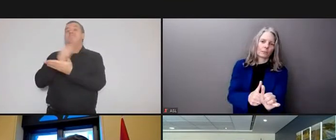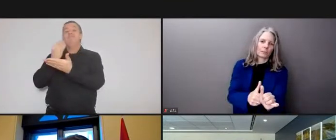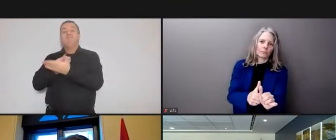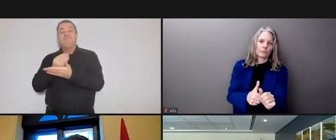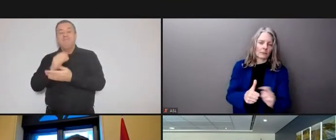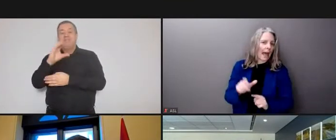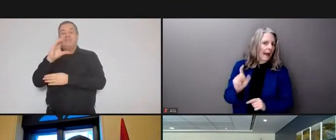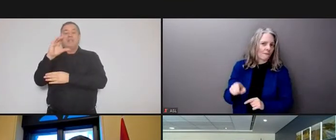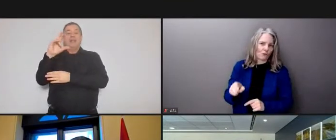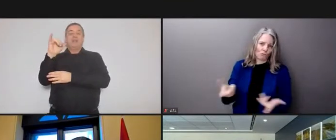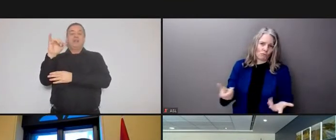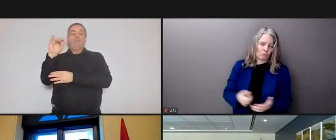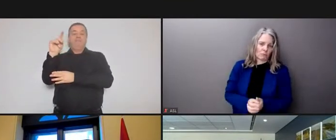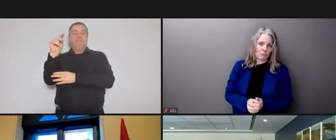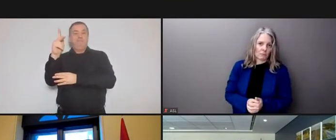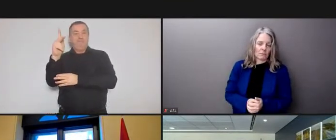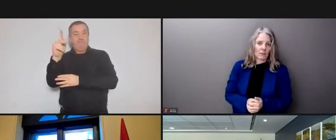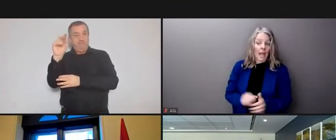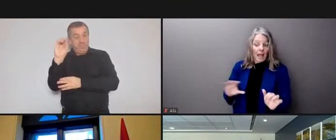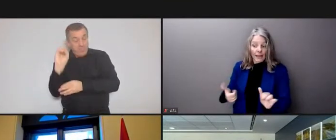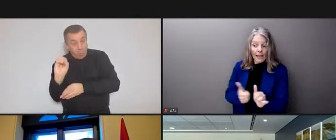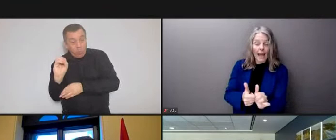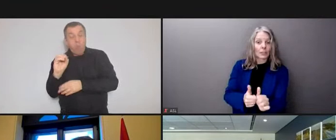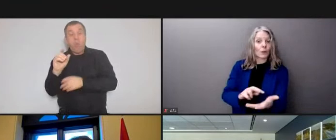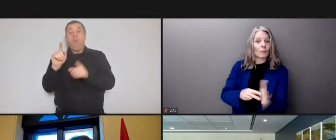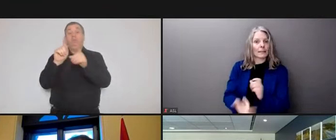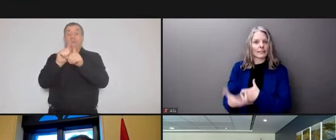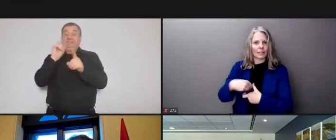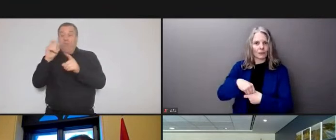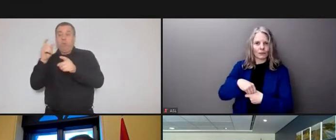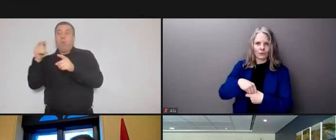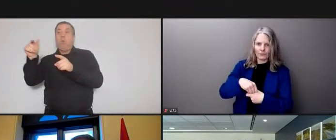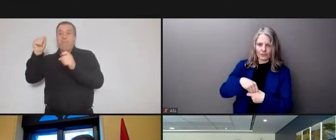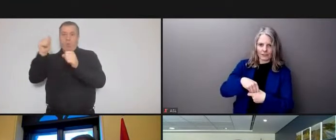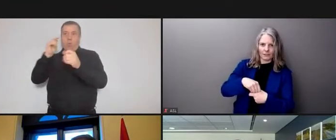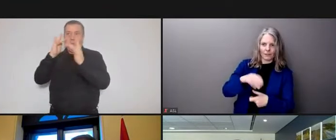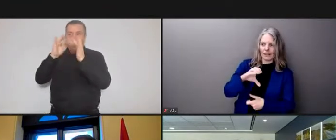et crypto et on va